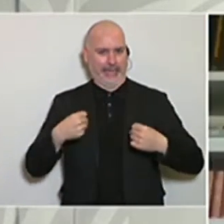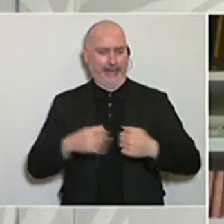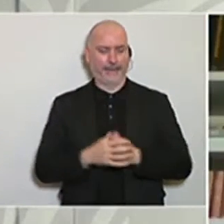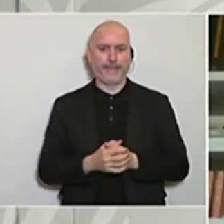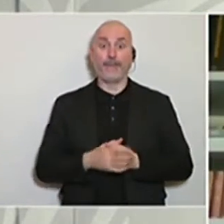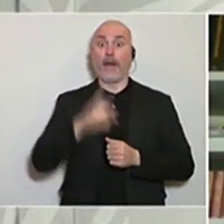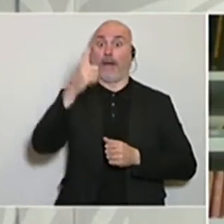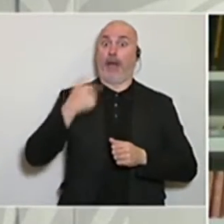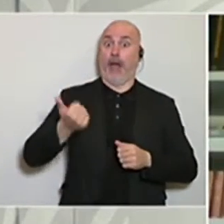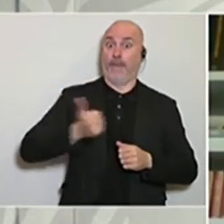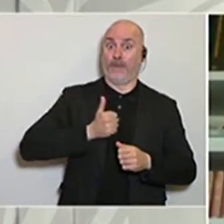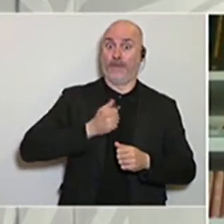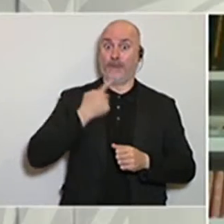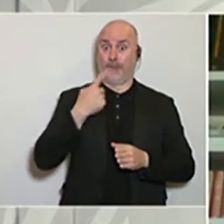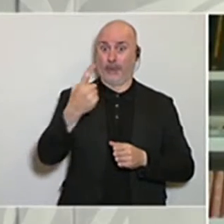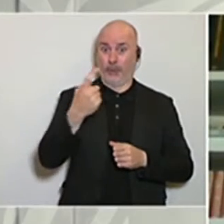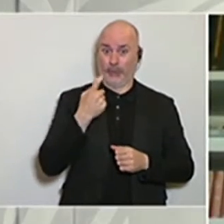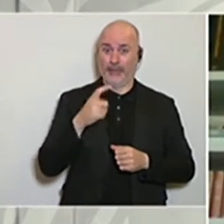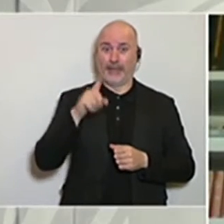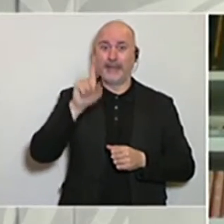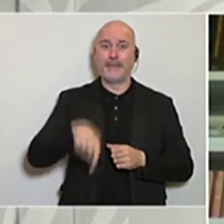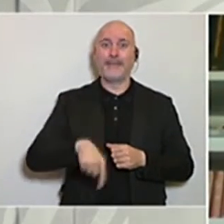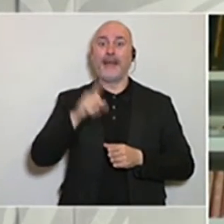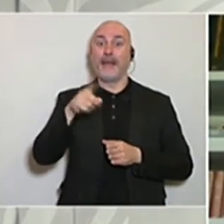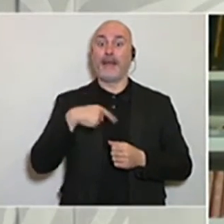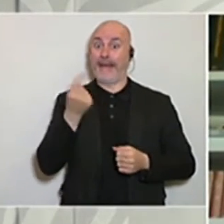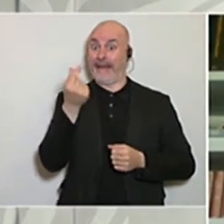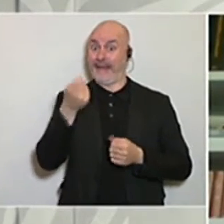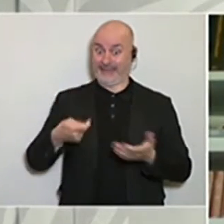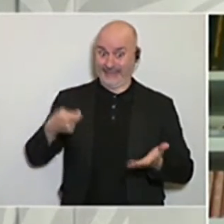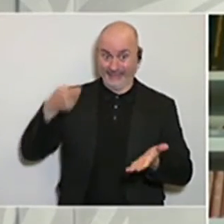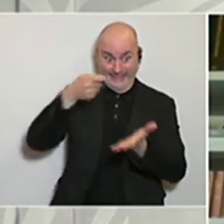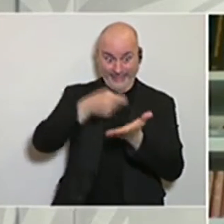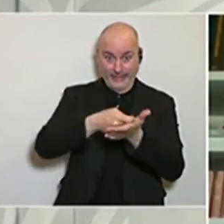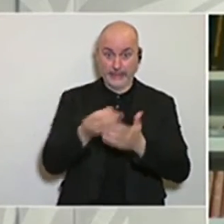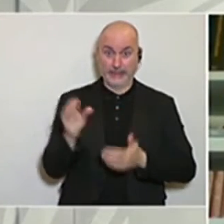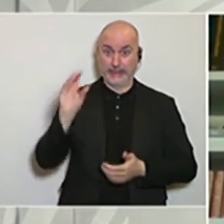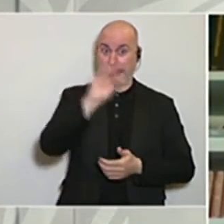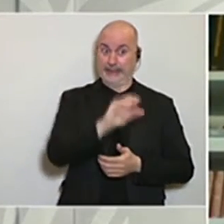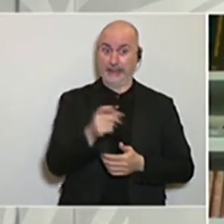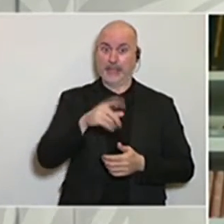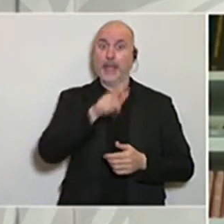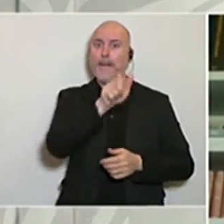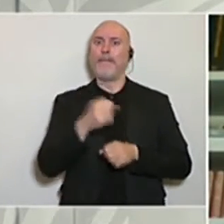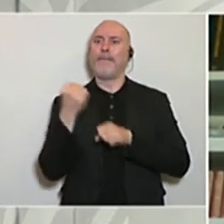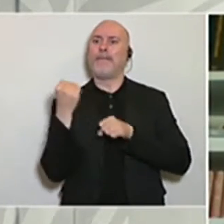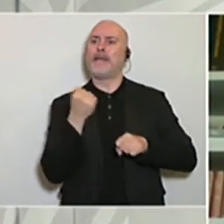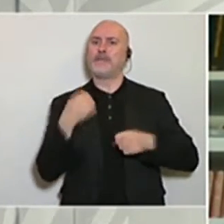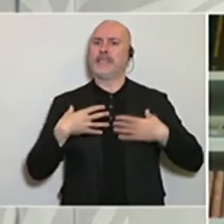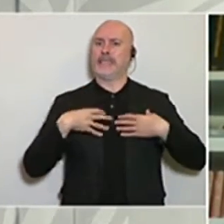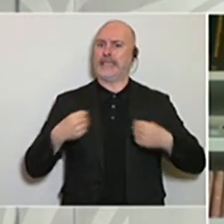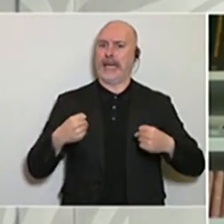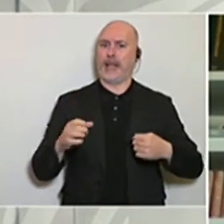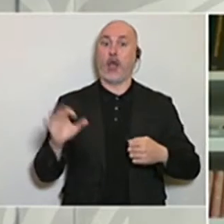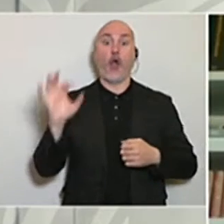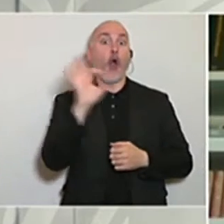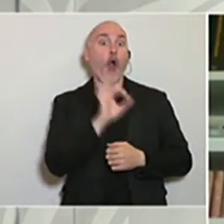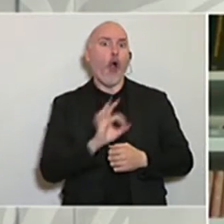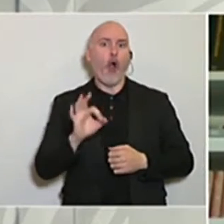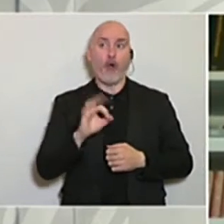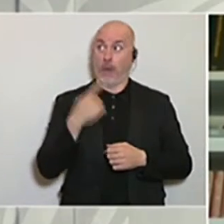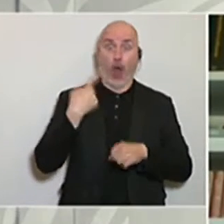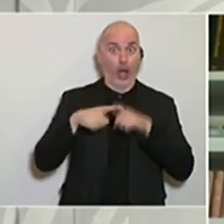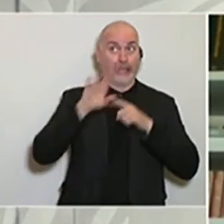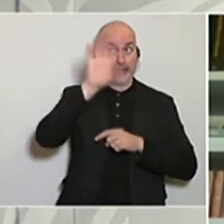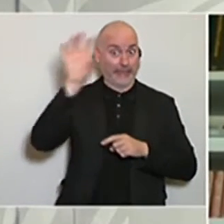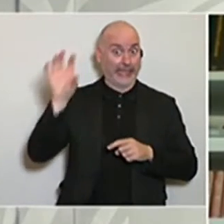Aprofito també per preguntar-li si aquesta gratificació serà només pel personal sanitari o bé s'ampliarà, com han fet altres països del